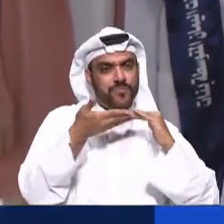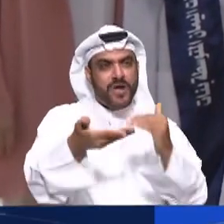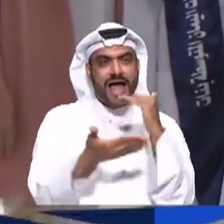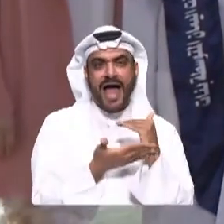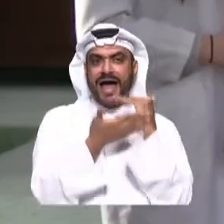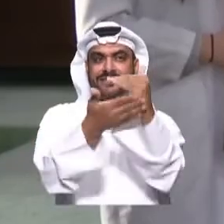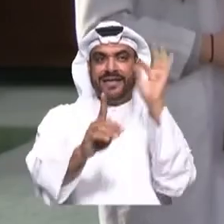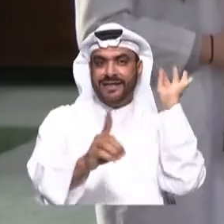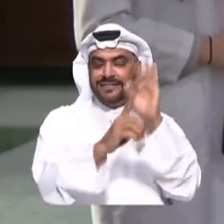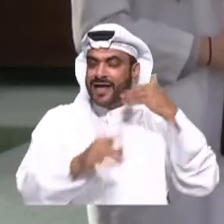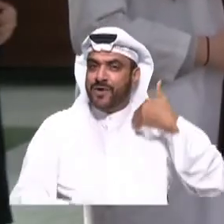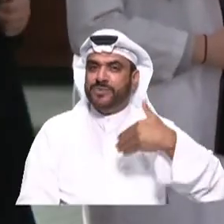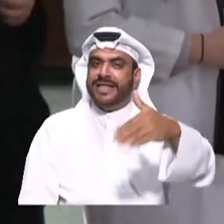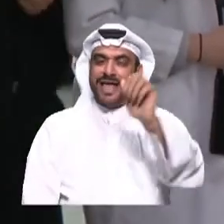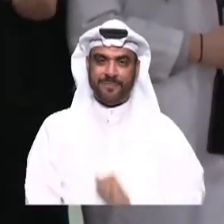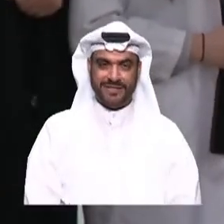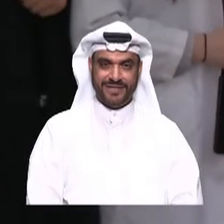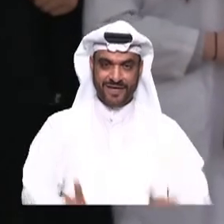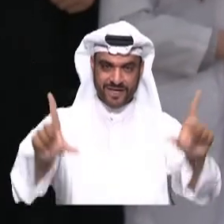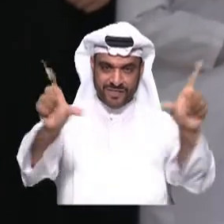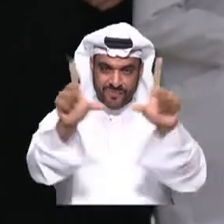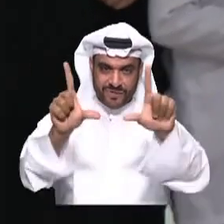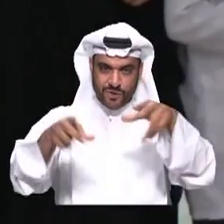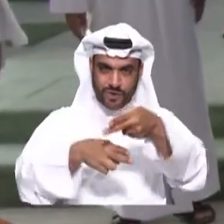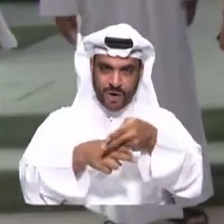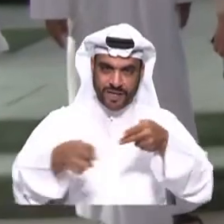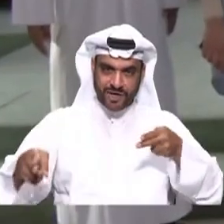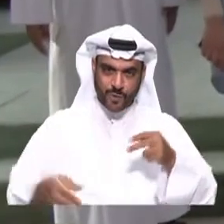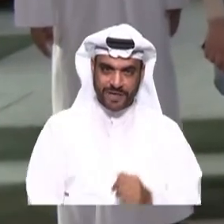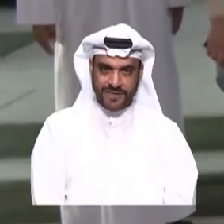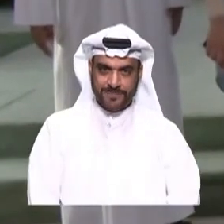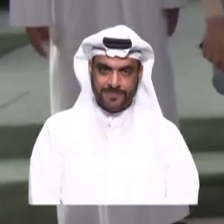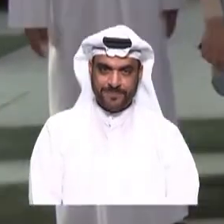أهداف التنمية المستدامة. جيهان حبيب، تلفزيون دولة الكويت.